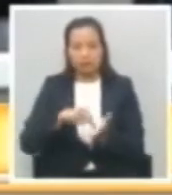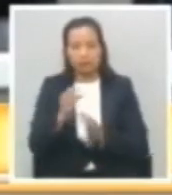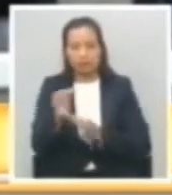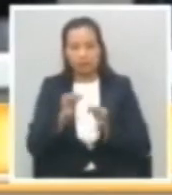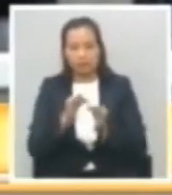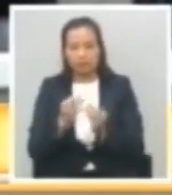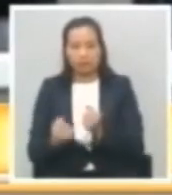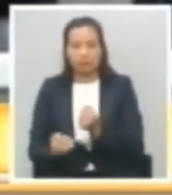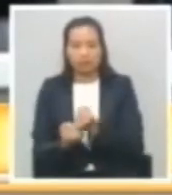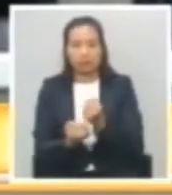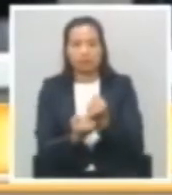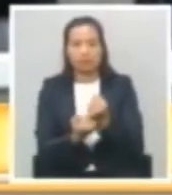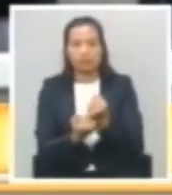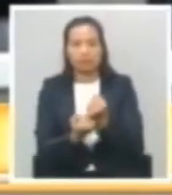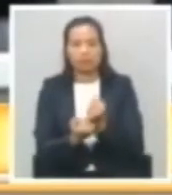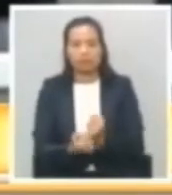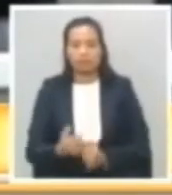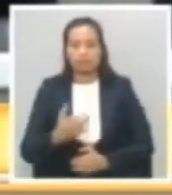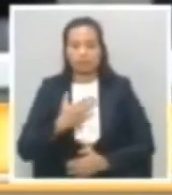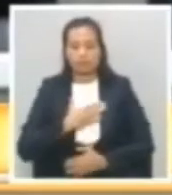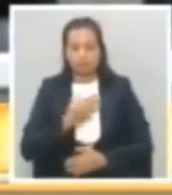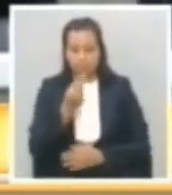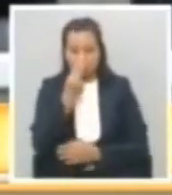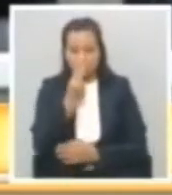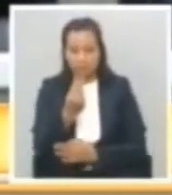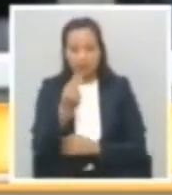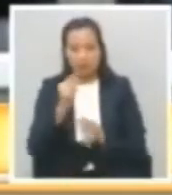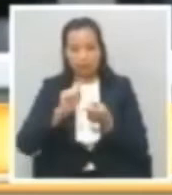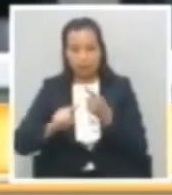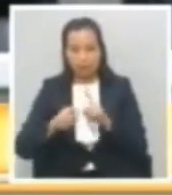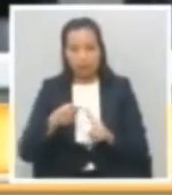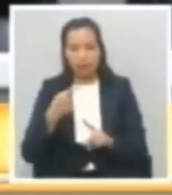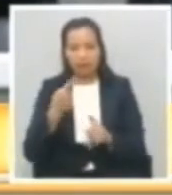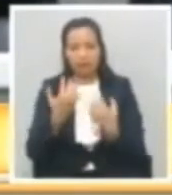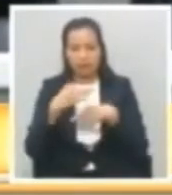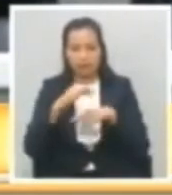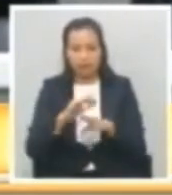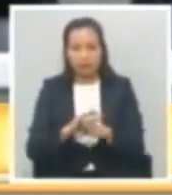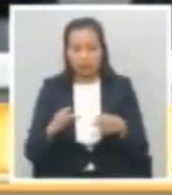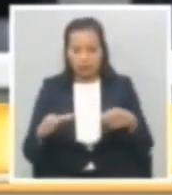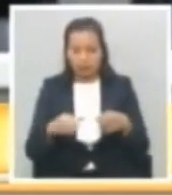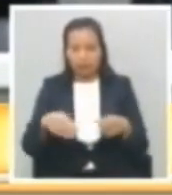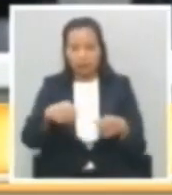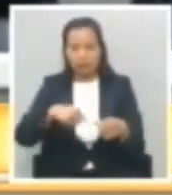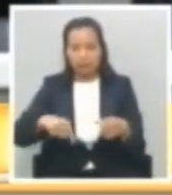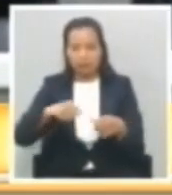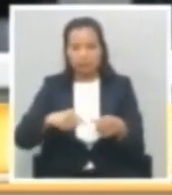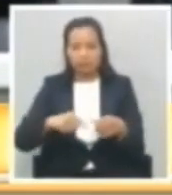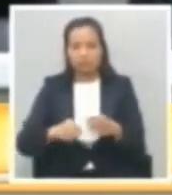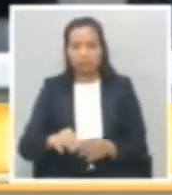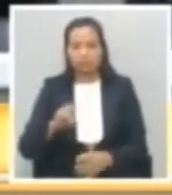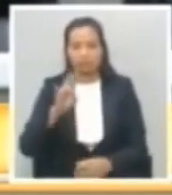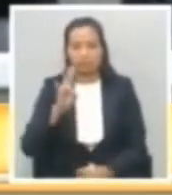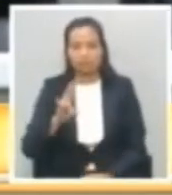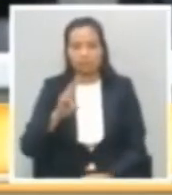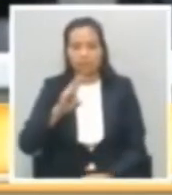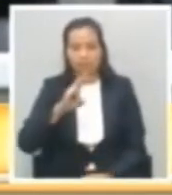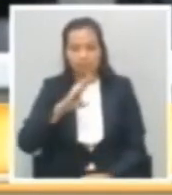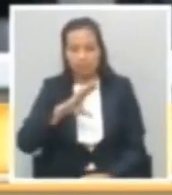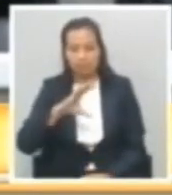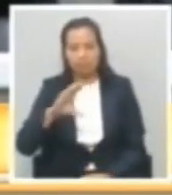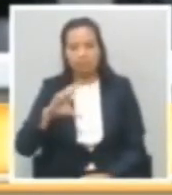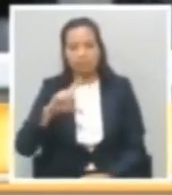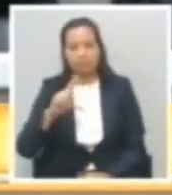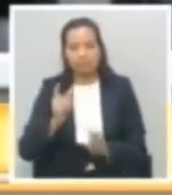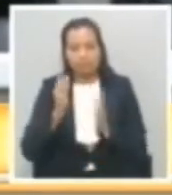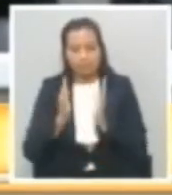อสู้ถ้าเราเห็นว่าเพื่อนร่วมประเทศของเรากลุ่มหนึ่ง7ล้านคนหรือจะกี่คนก็ต